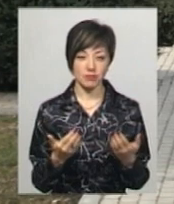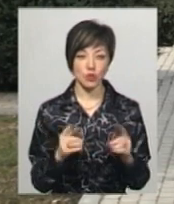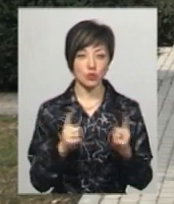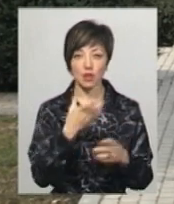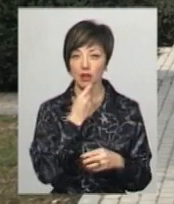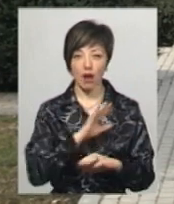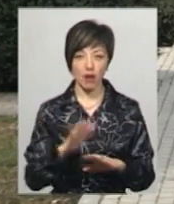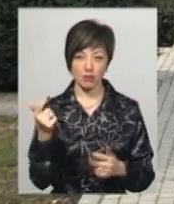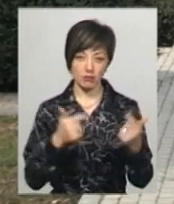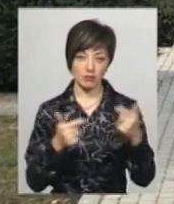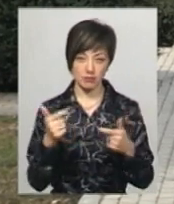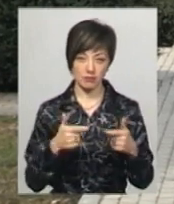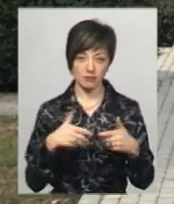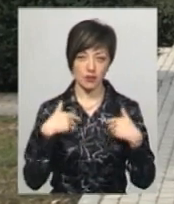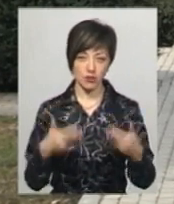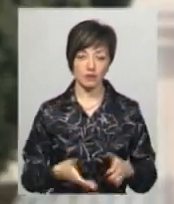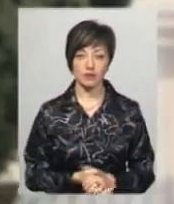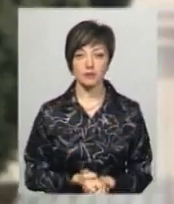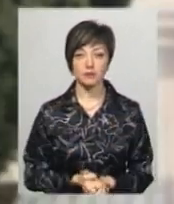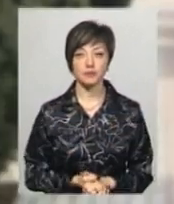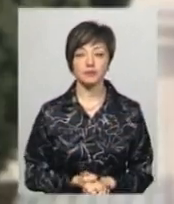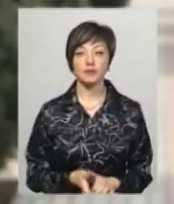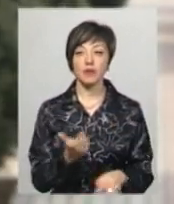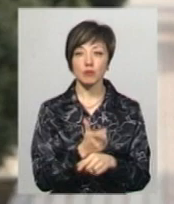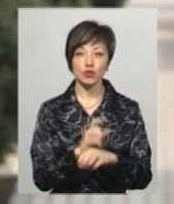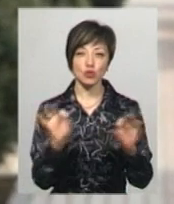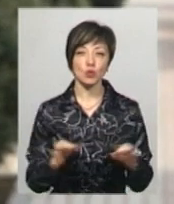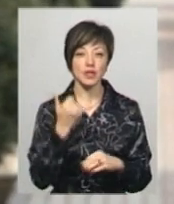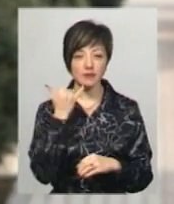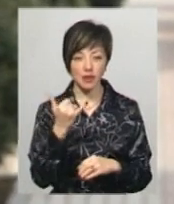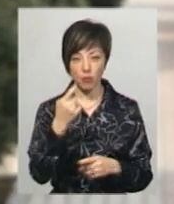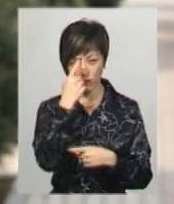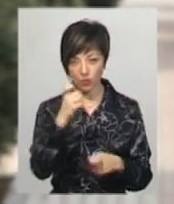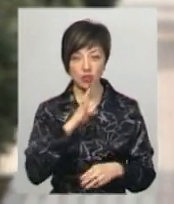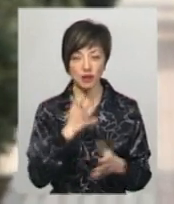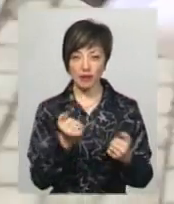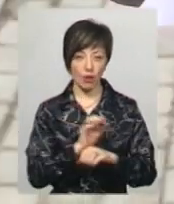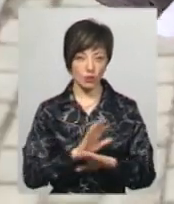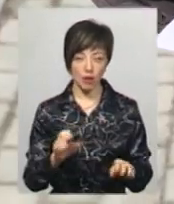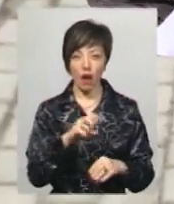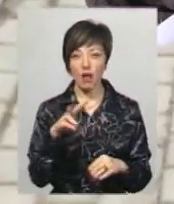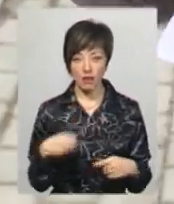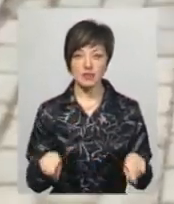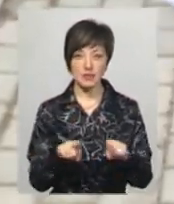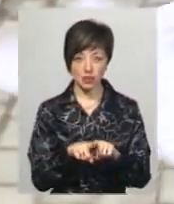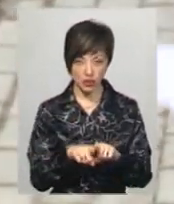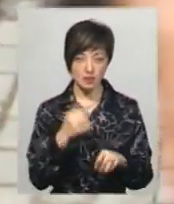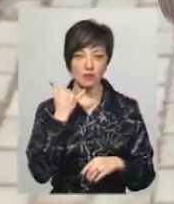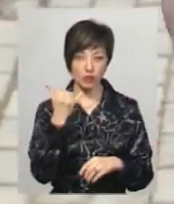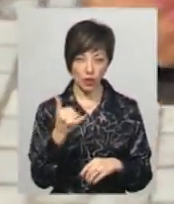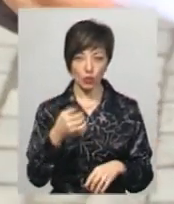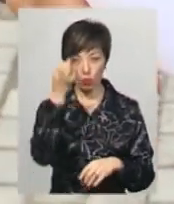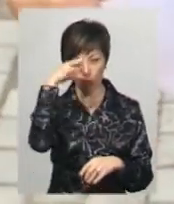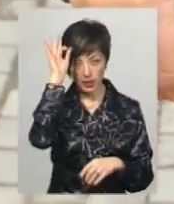дуже негарно висловився. Більше жодних дзвінків і повідомлень жінка не отримувала, але вона все ж таки зателефонувала